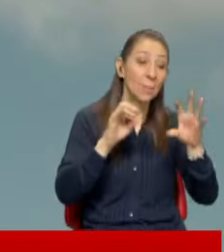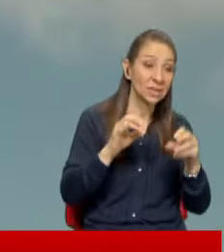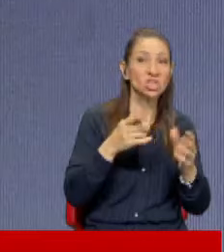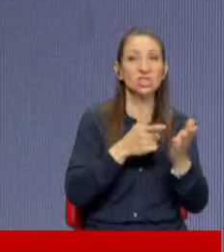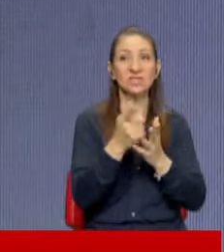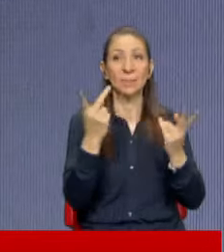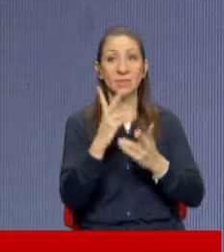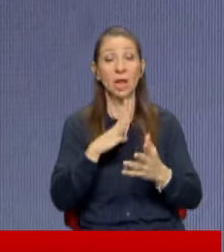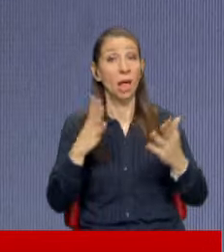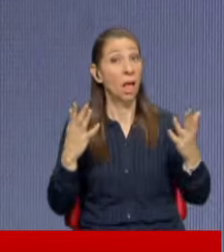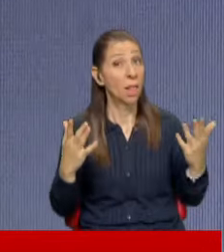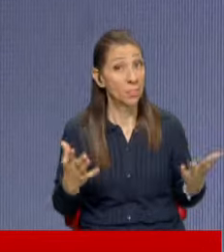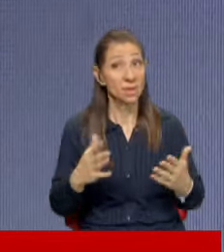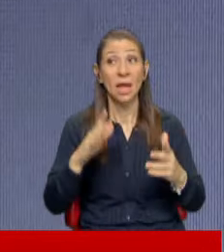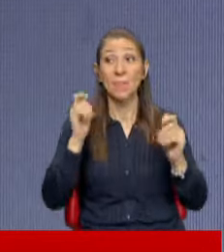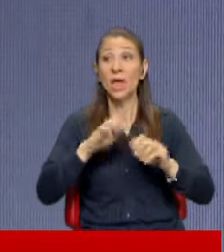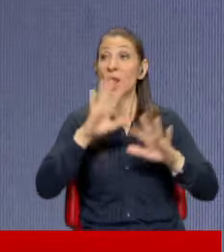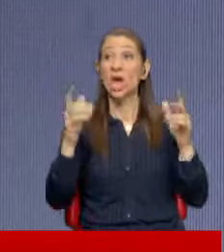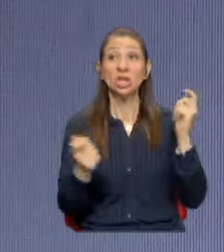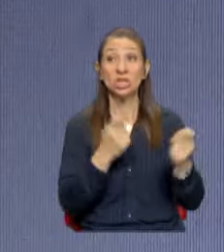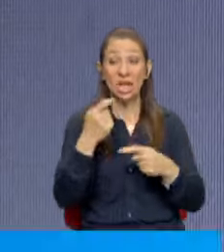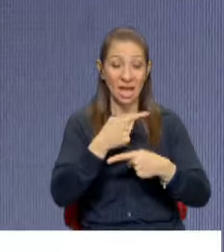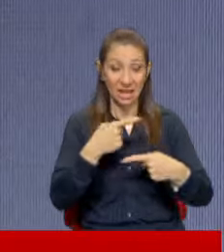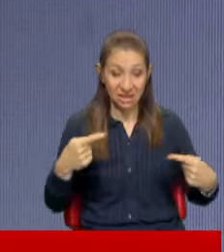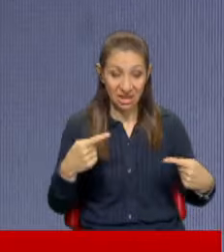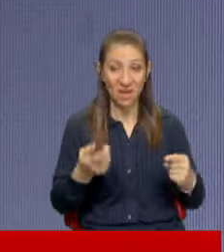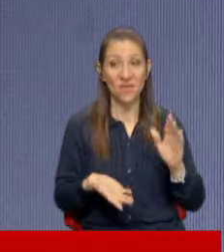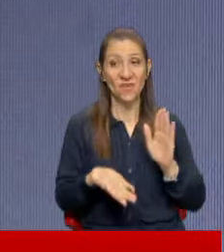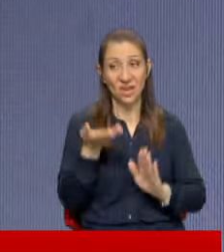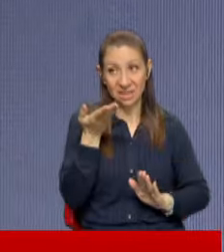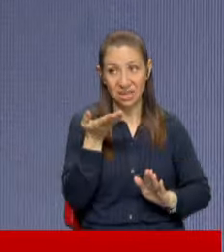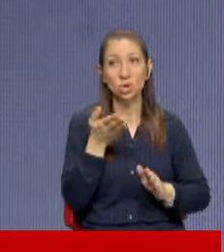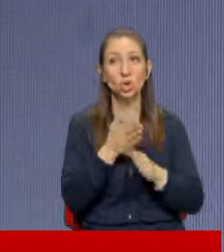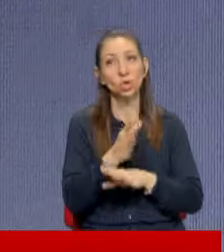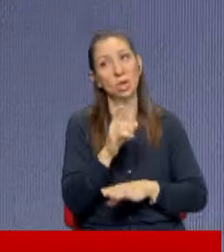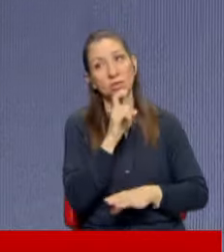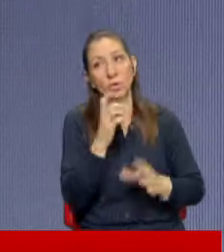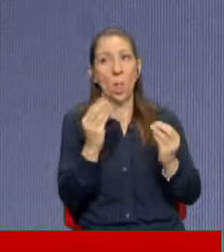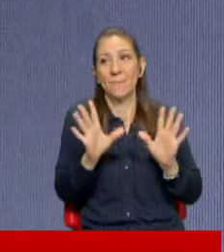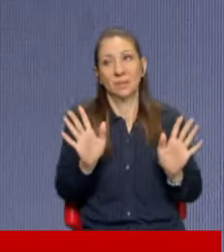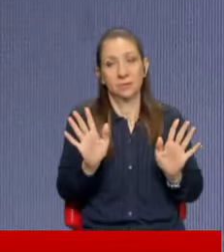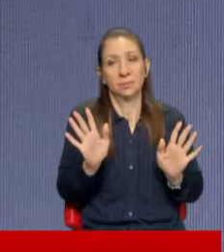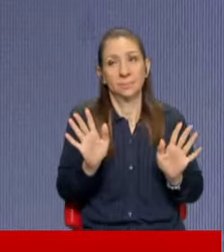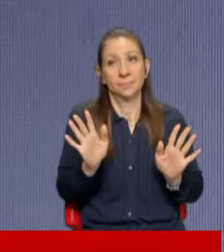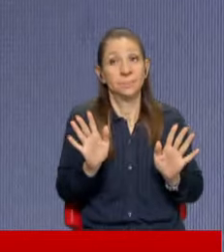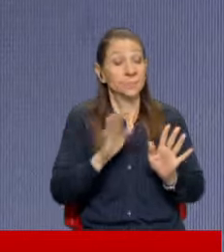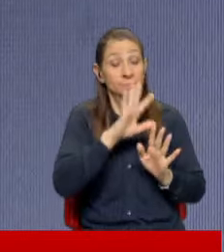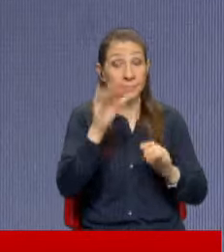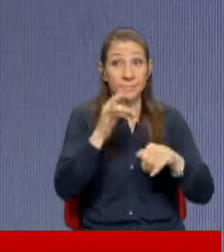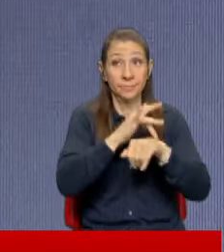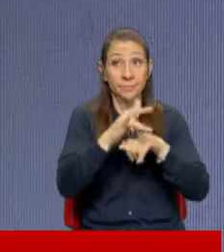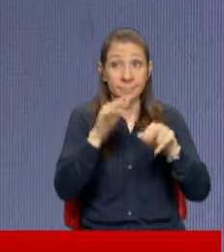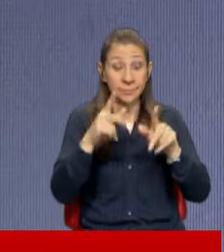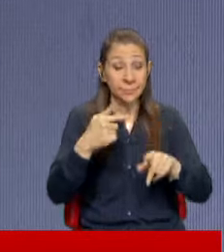mesajlar vardı Elbette yapılan her işin eksiği fazlası Doğrusu yanlışı olabilir Her ülke